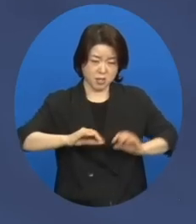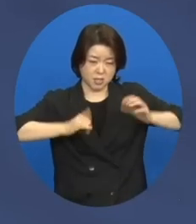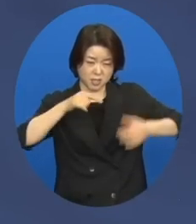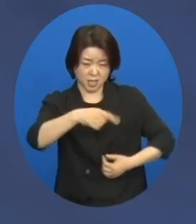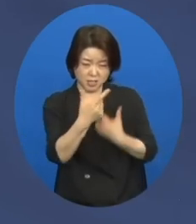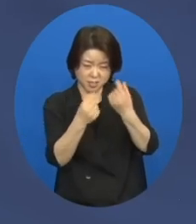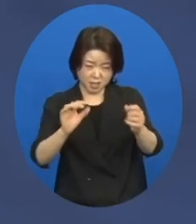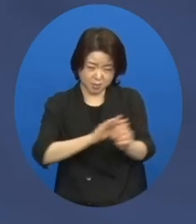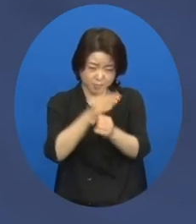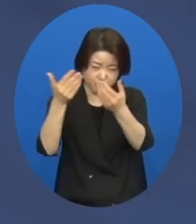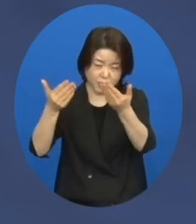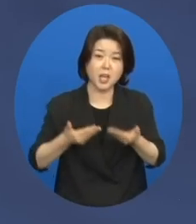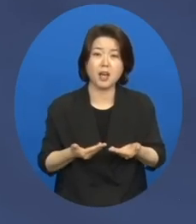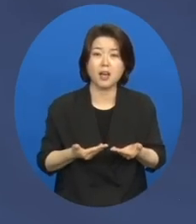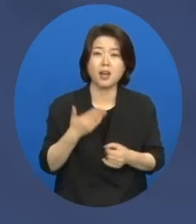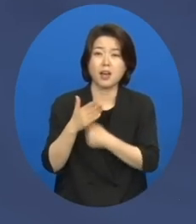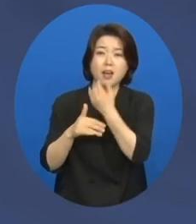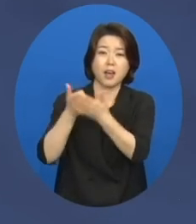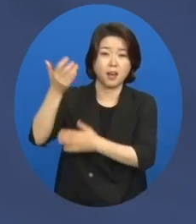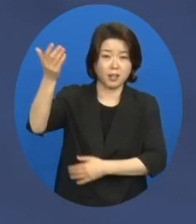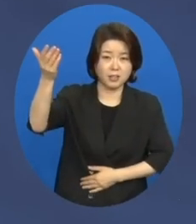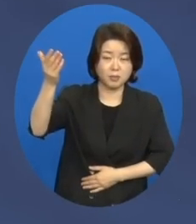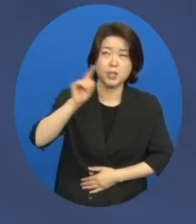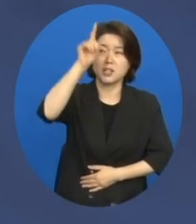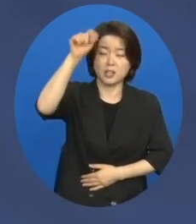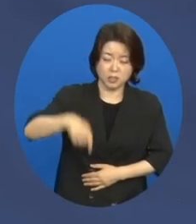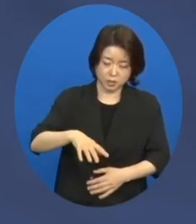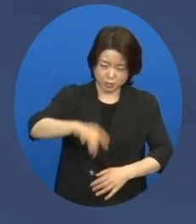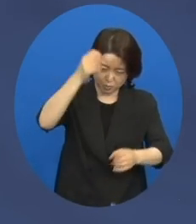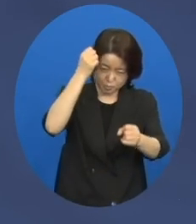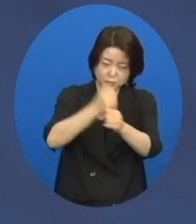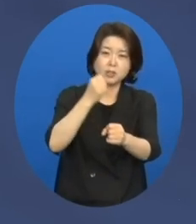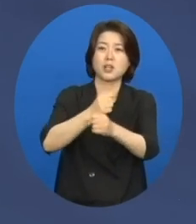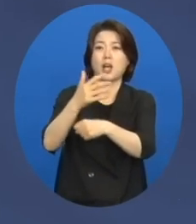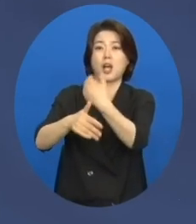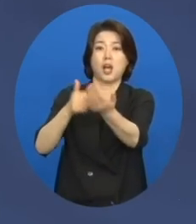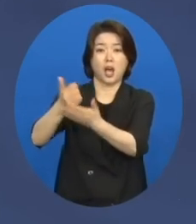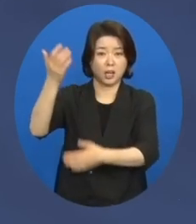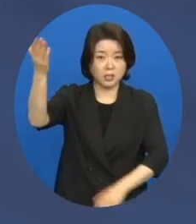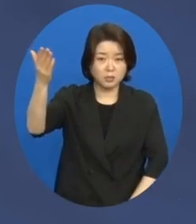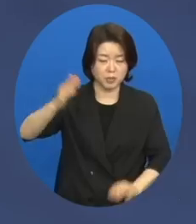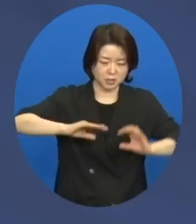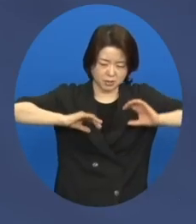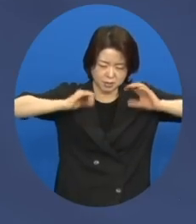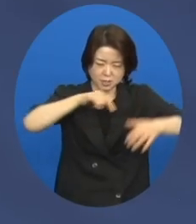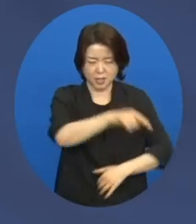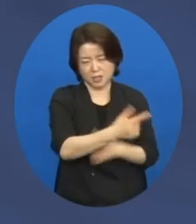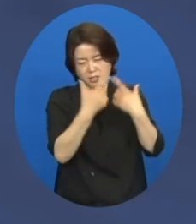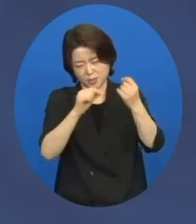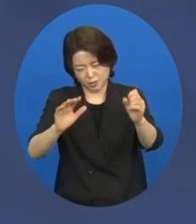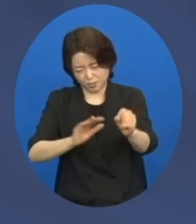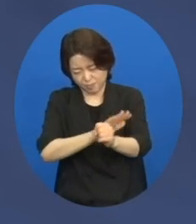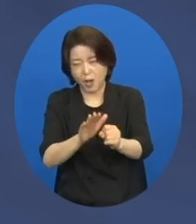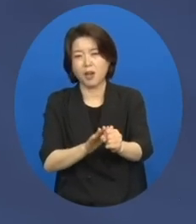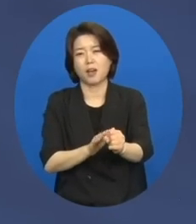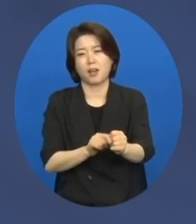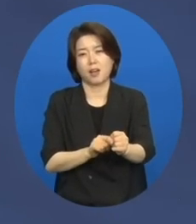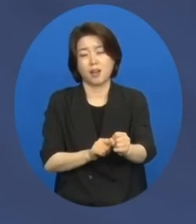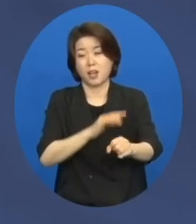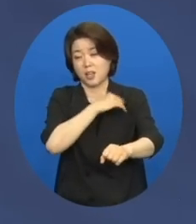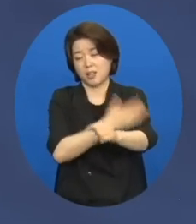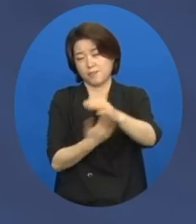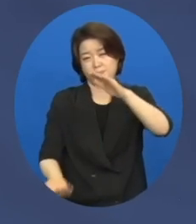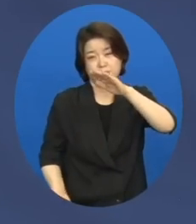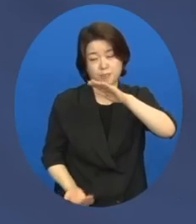사랑하사 하나님이, 천지를 창조한 하나님이 세상을 이처럼 사랑하사, 그 전능한